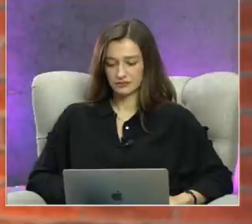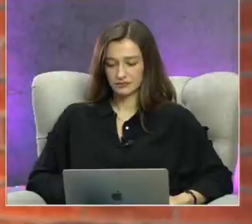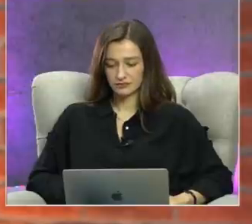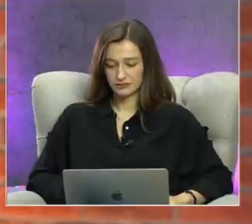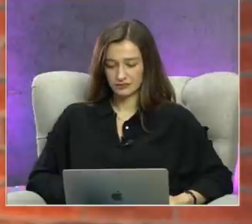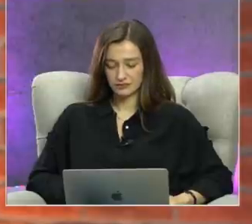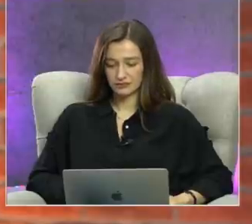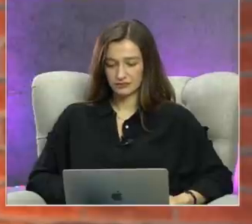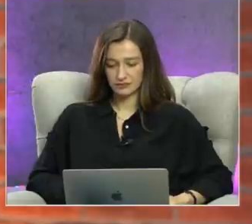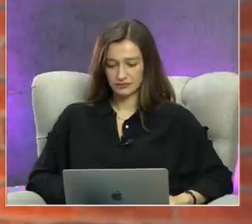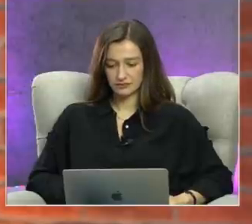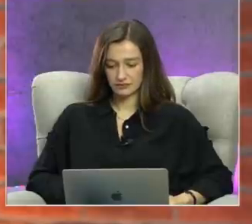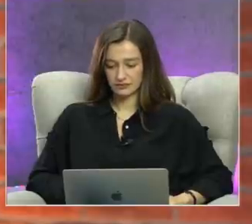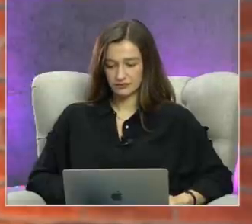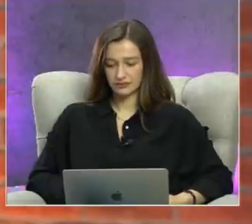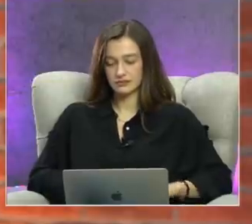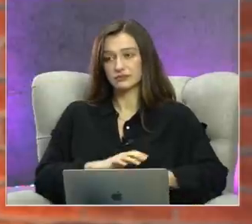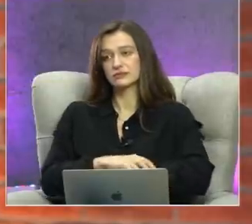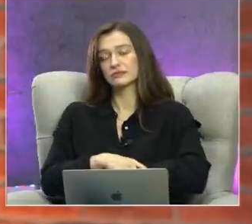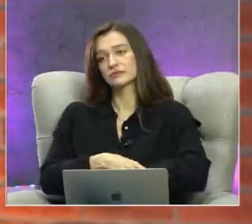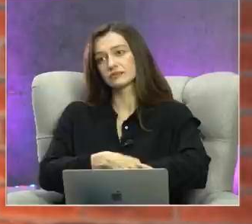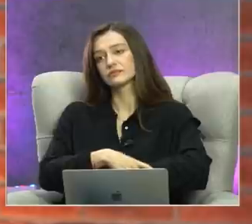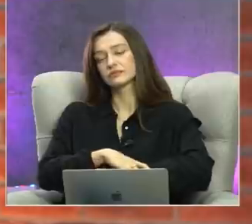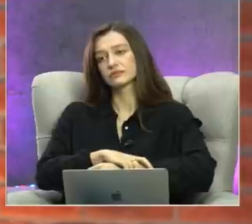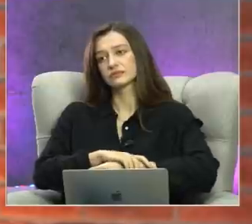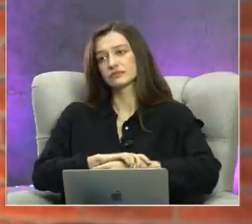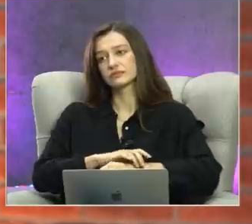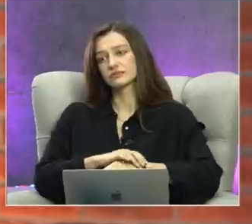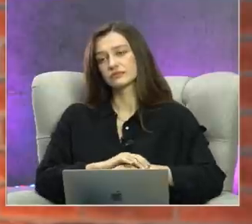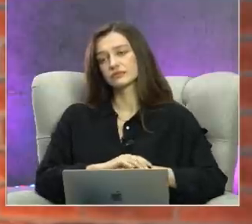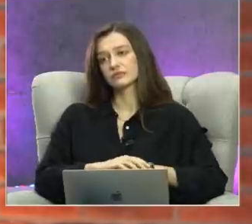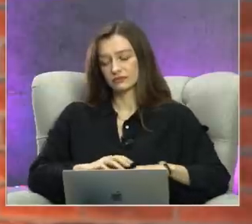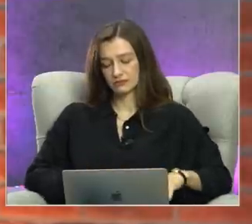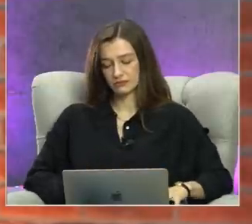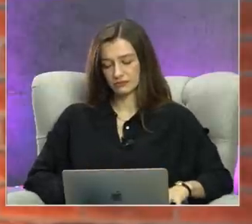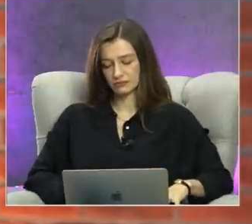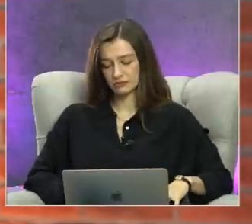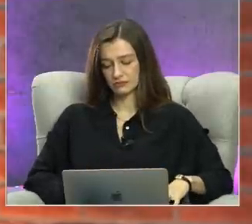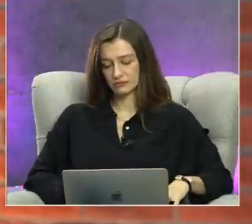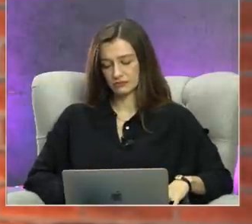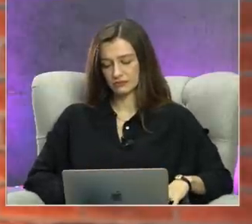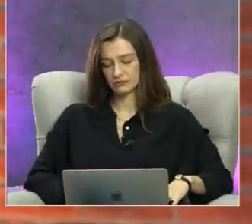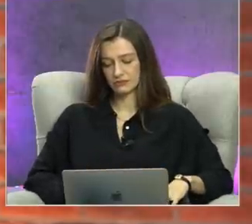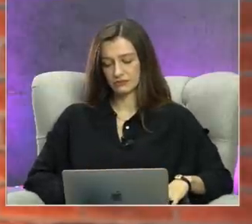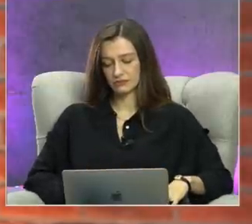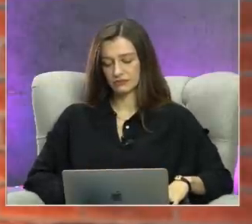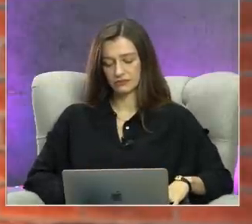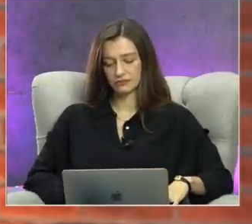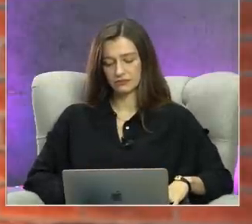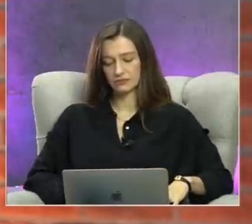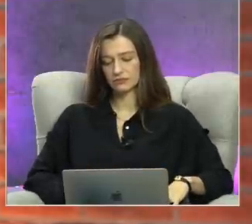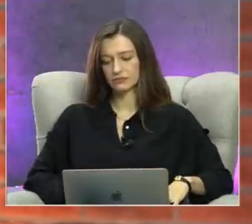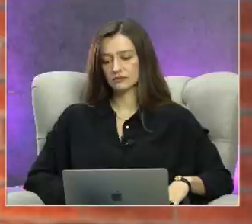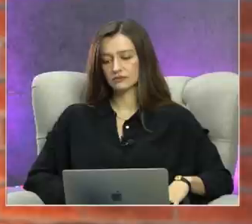Teorik bilimlere ya da bilimi popülerleştirme yolunda anlatıcılık yapan insanlara bu tarz sorular çok gelir. Çünkü bizim mesela yaptığımız bir şey var.